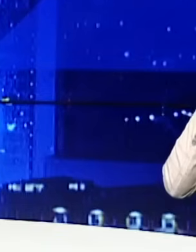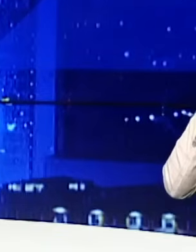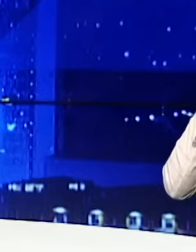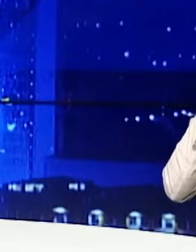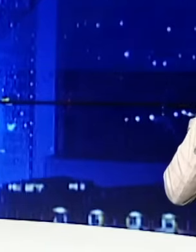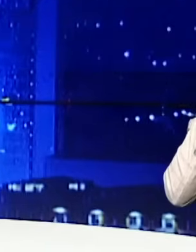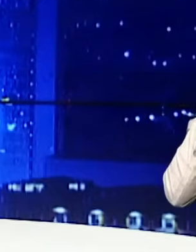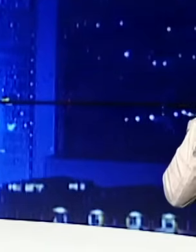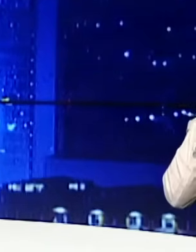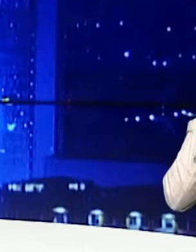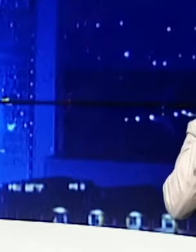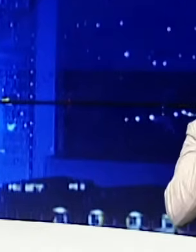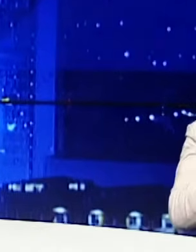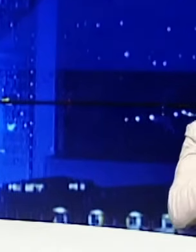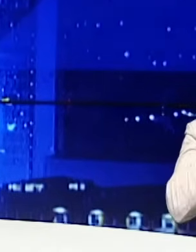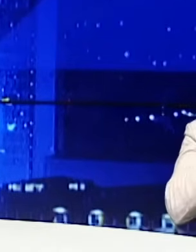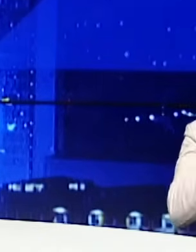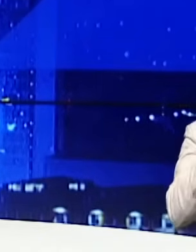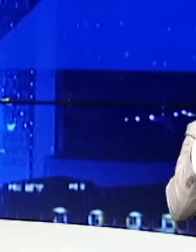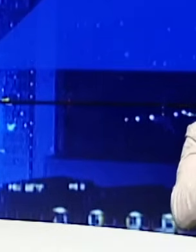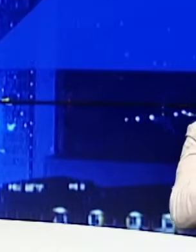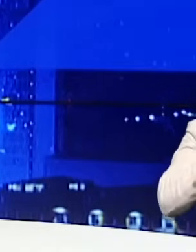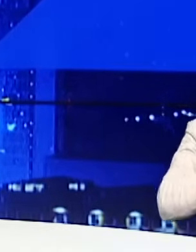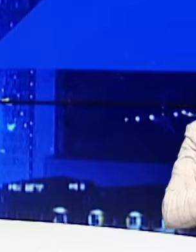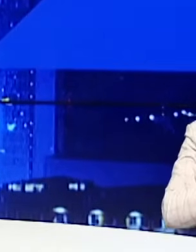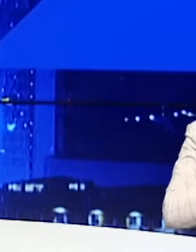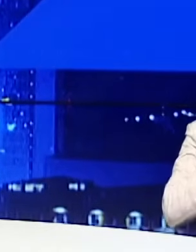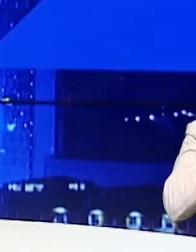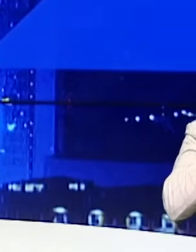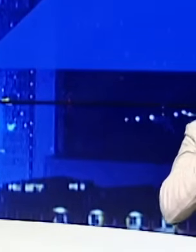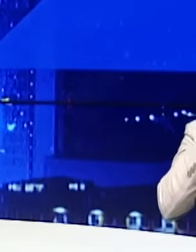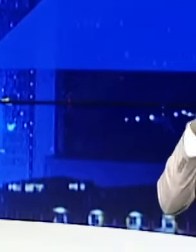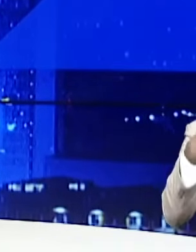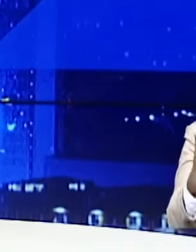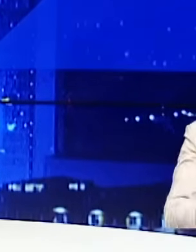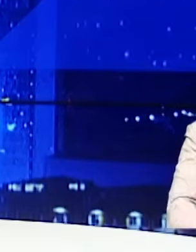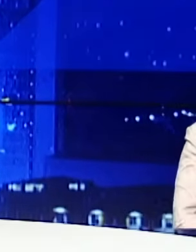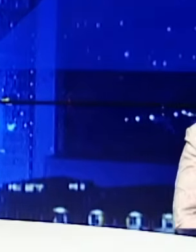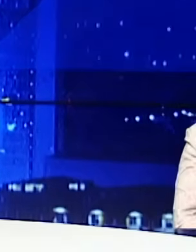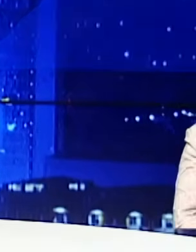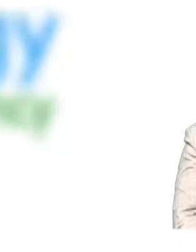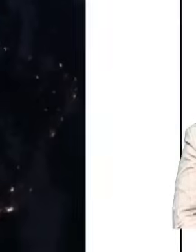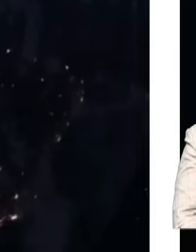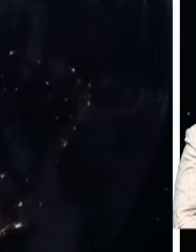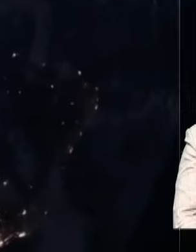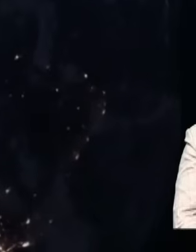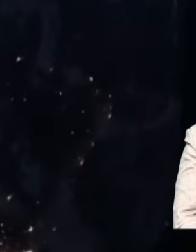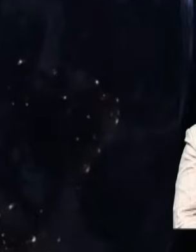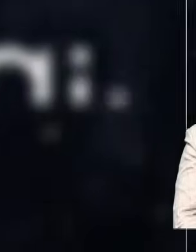n'umutaka niko bimeze reka tubanze dukurikiye iteganya gihe turebe uko ejo bizaba byifashe